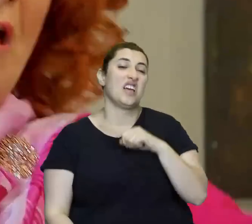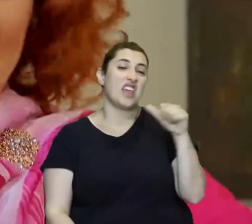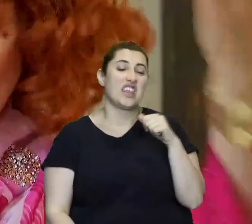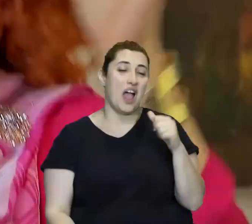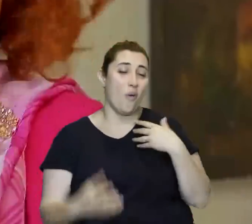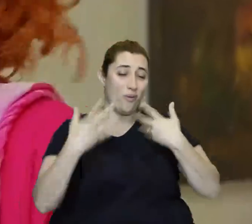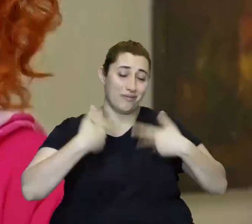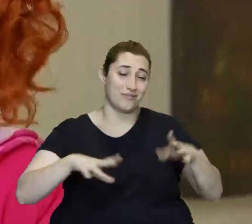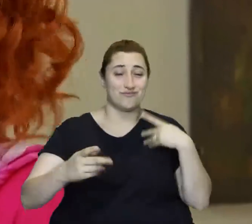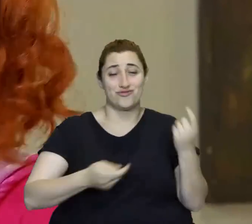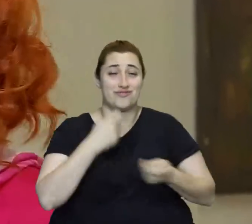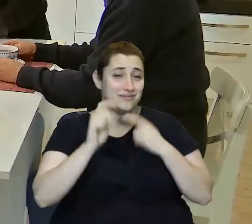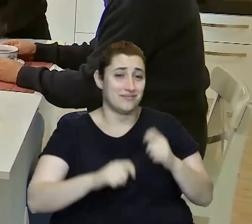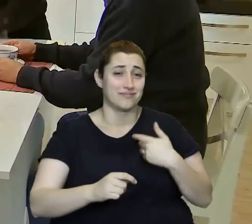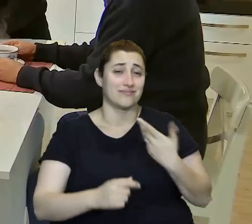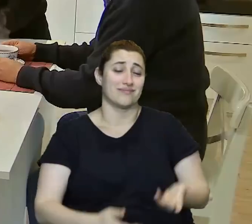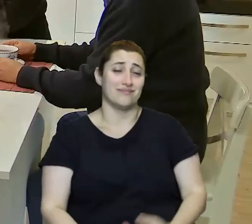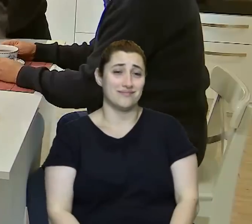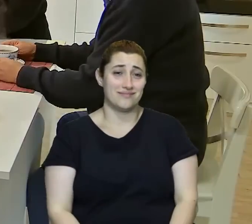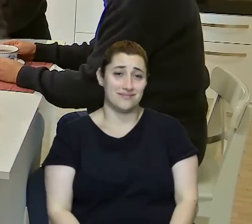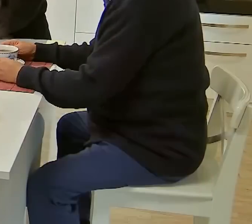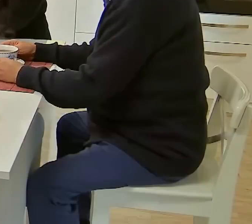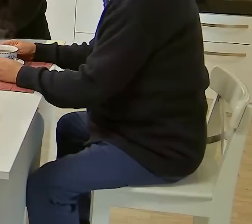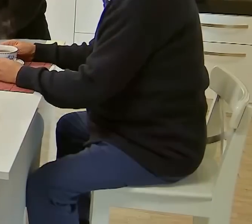yağdır ödemdir uğraşıyorum onlarla.